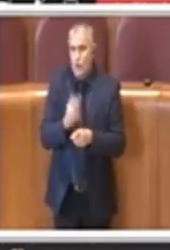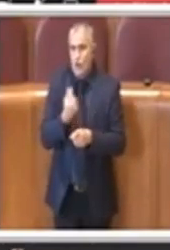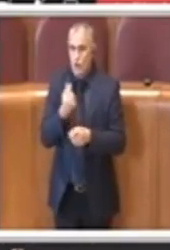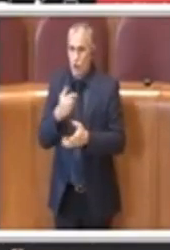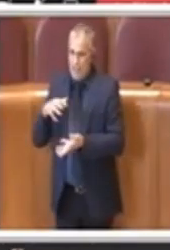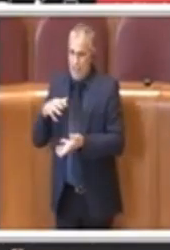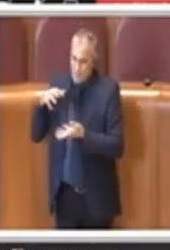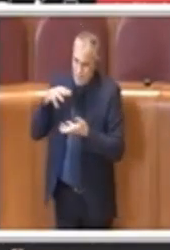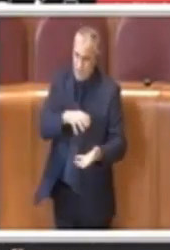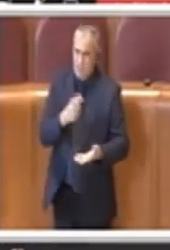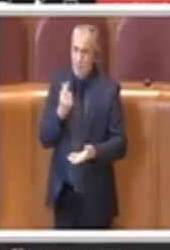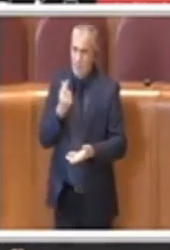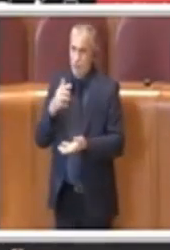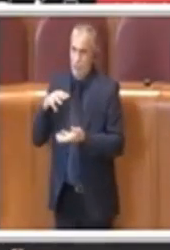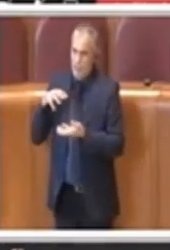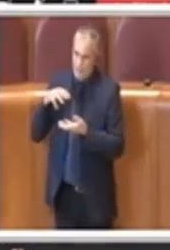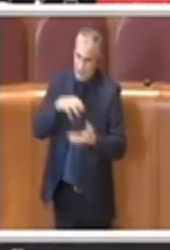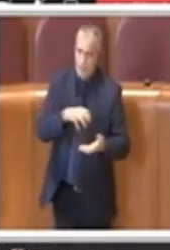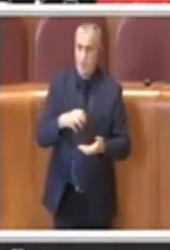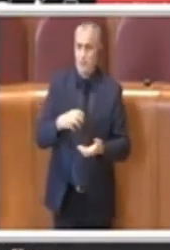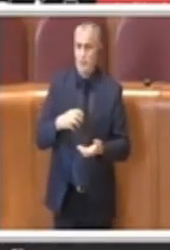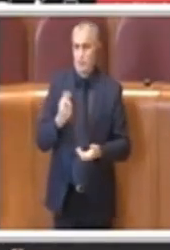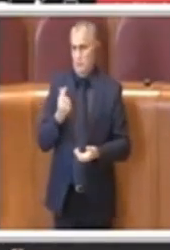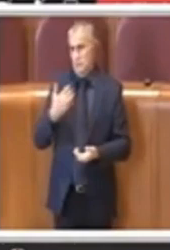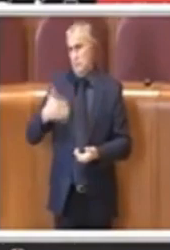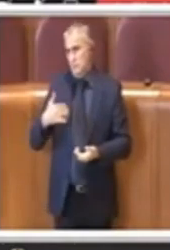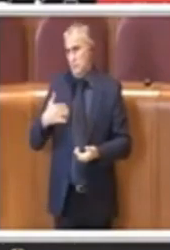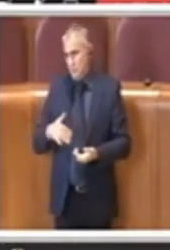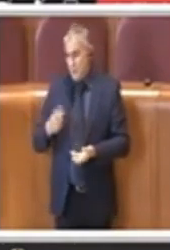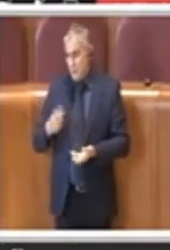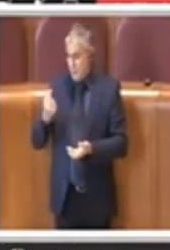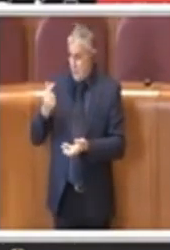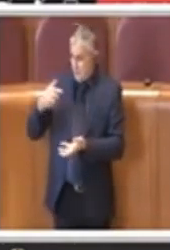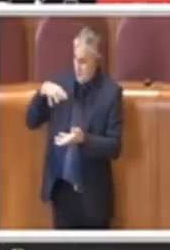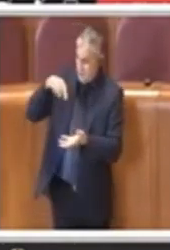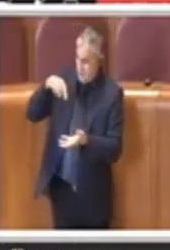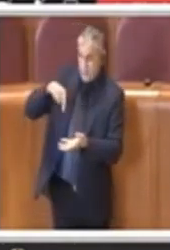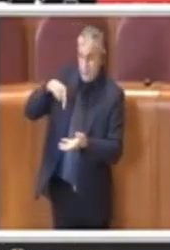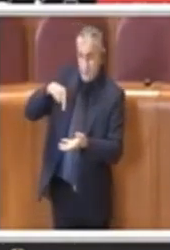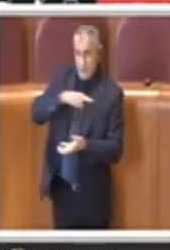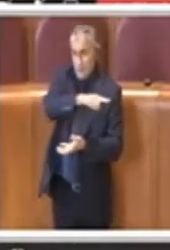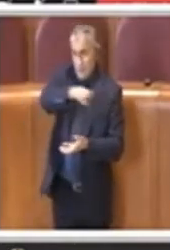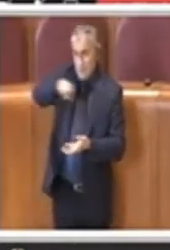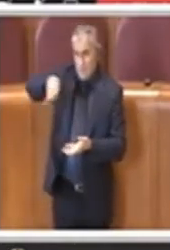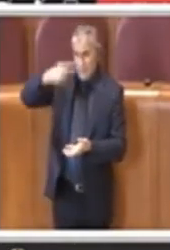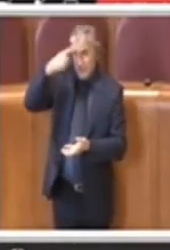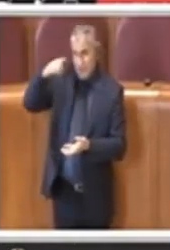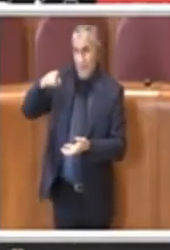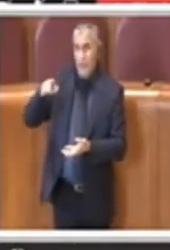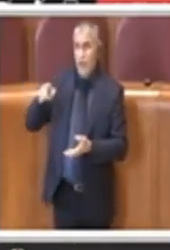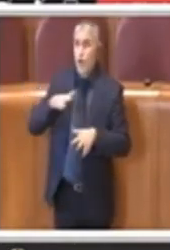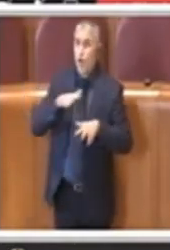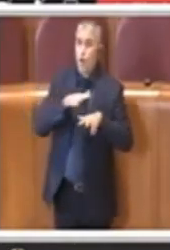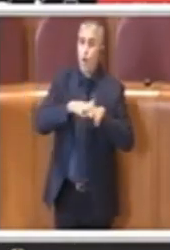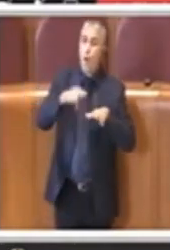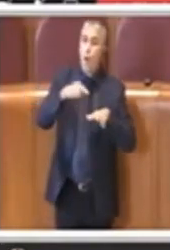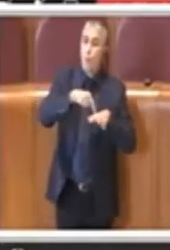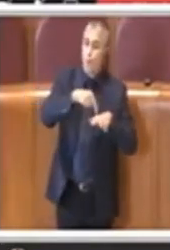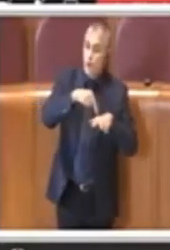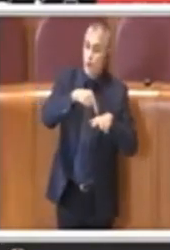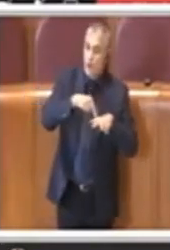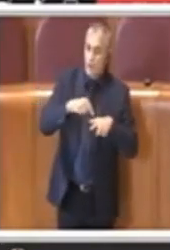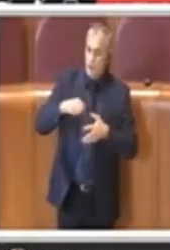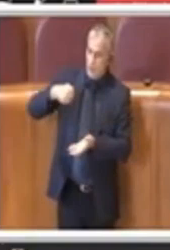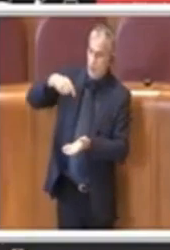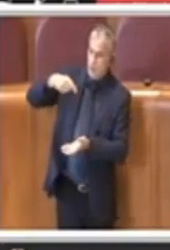investire grossissime risorse economiche, finanziarie, risorse che, come sapete bene, le casse del comune, grazie comunque